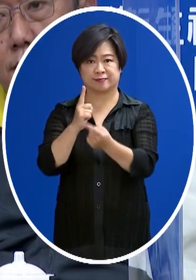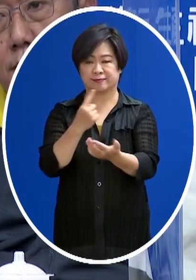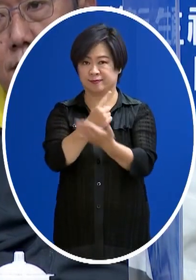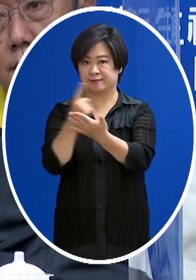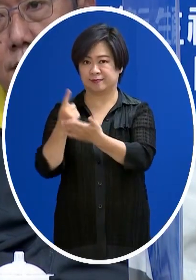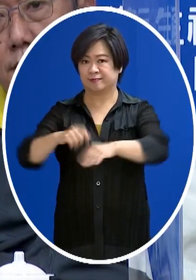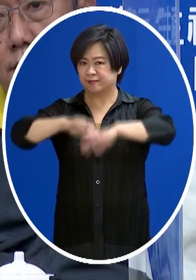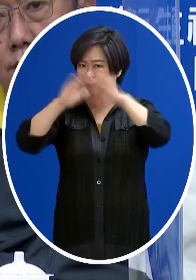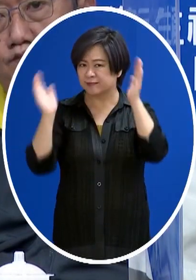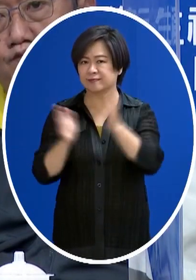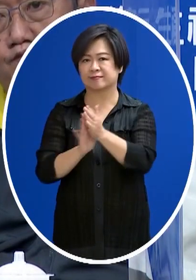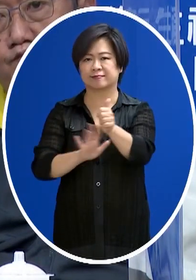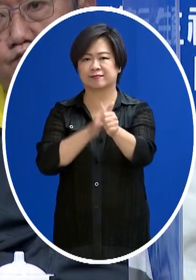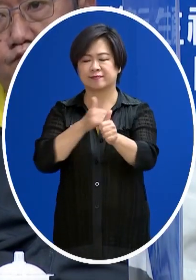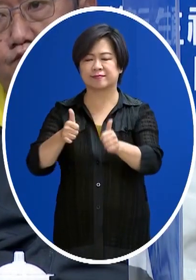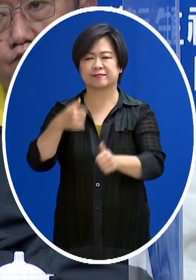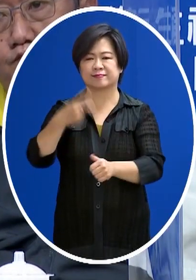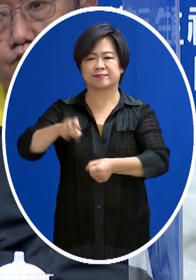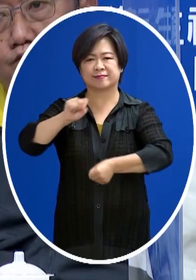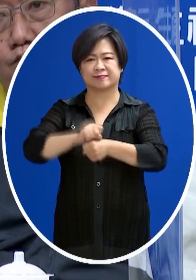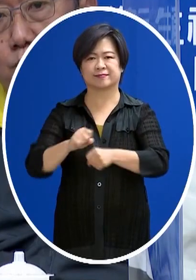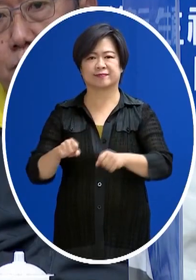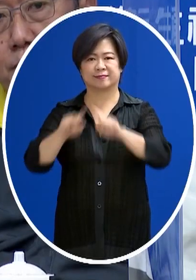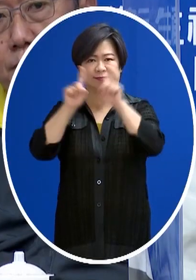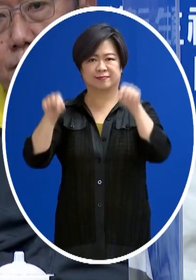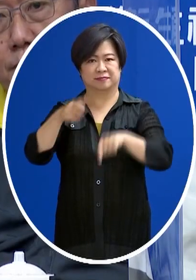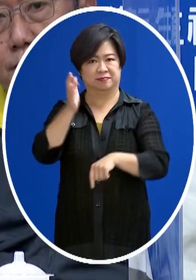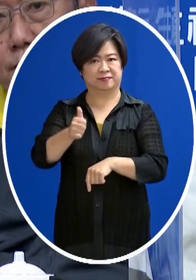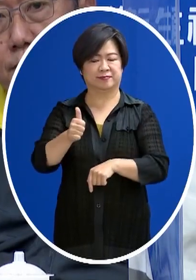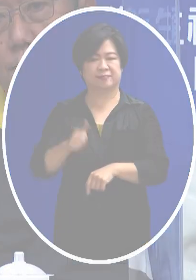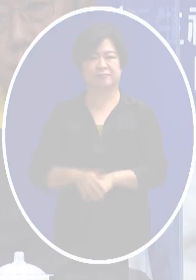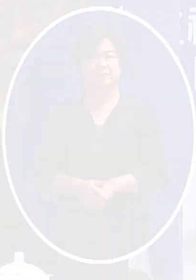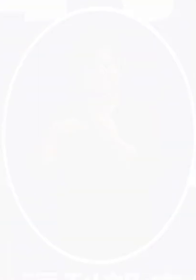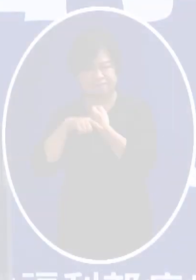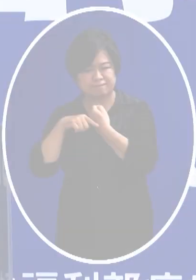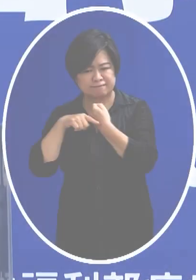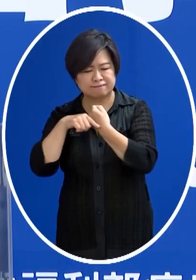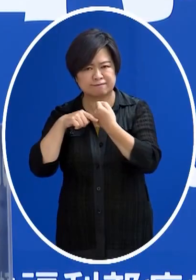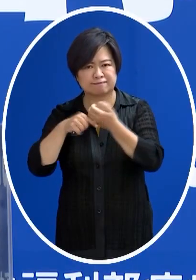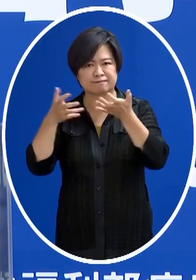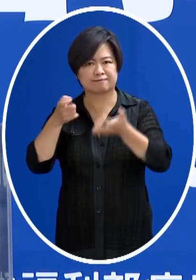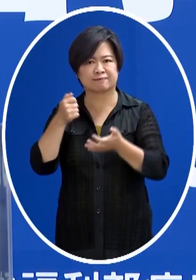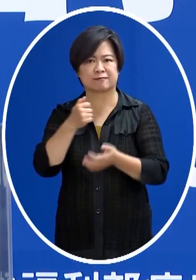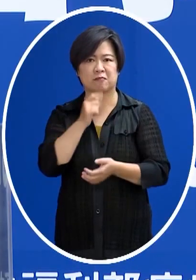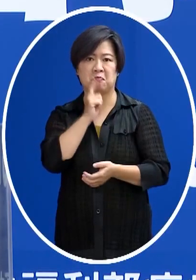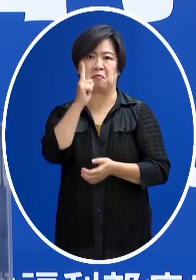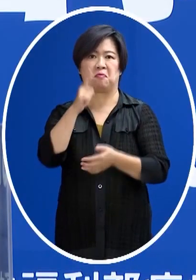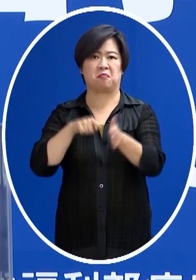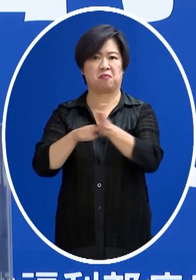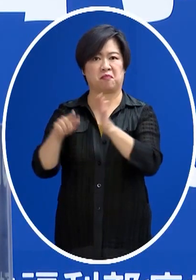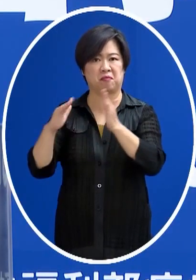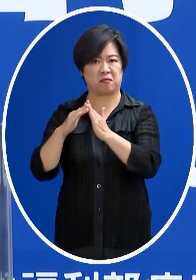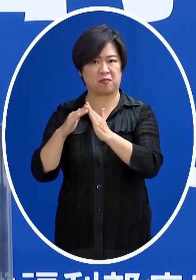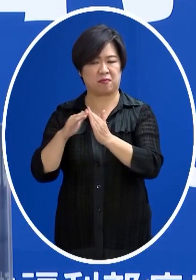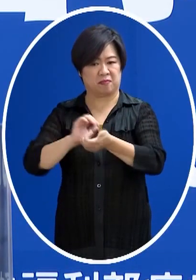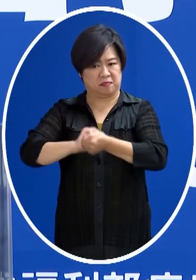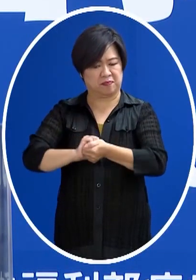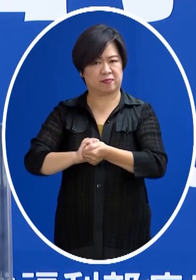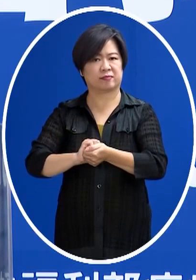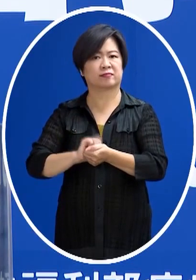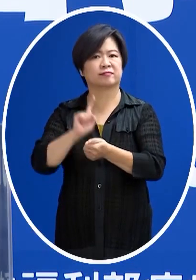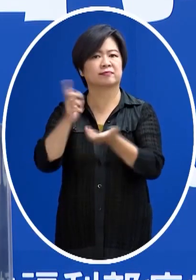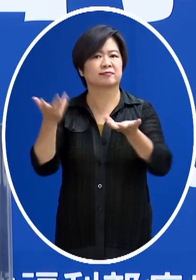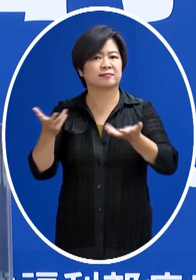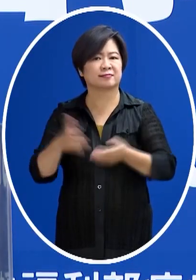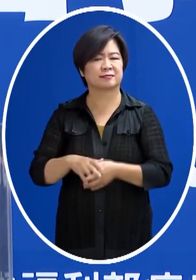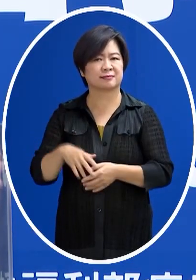的张召集人表达整个指挥中心对他们的谢意。 当一个专家去做决定一件事情，